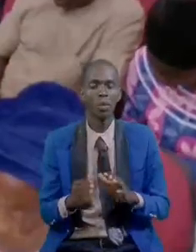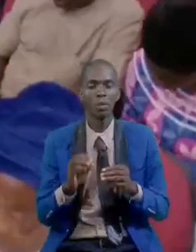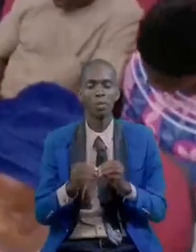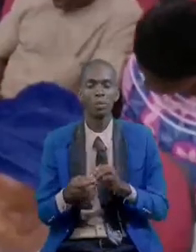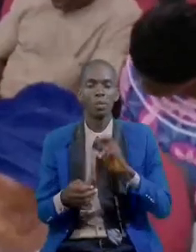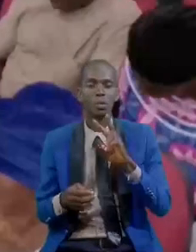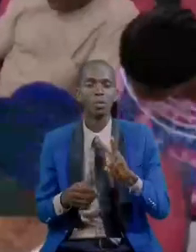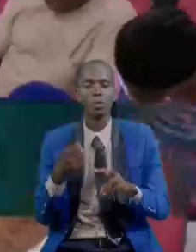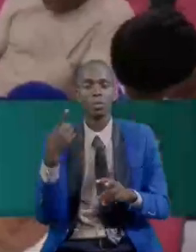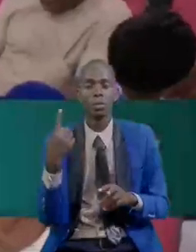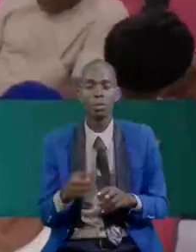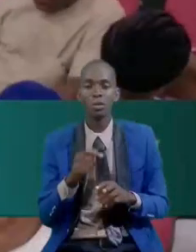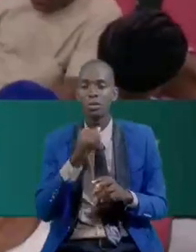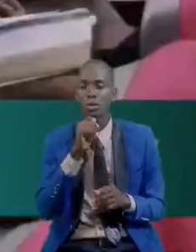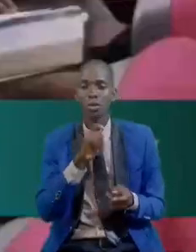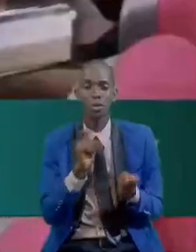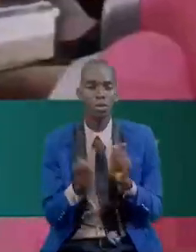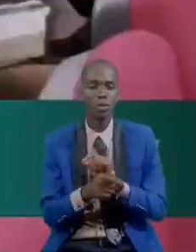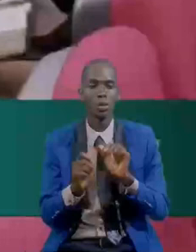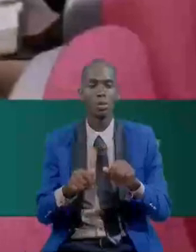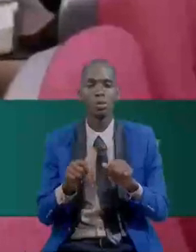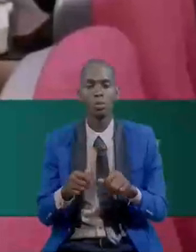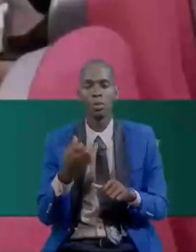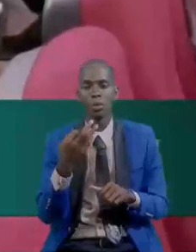l'immuabilité de la promesse de Dieu.